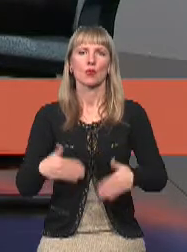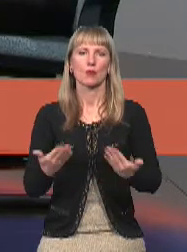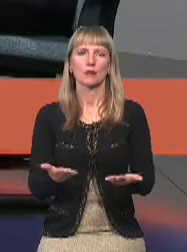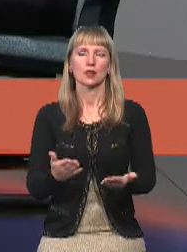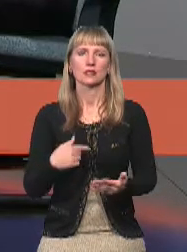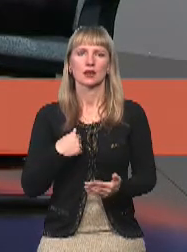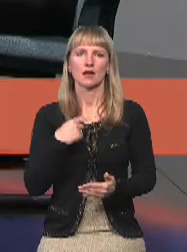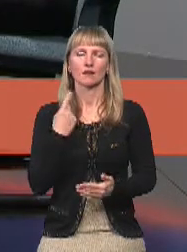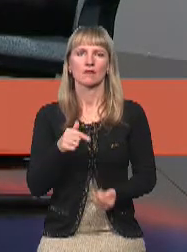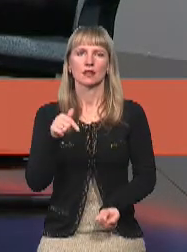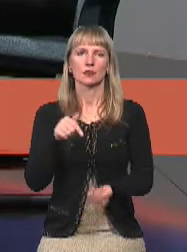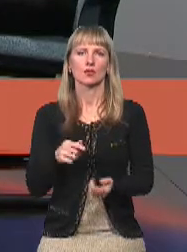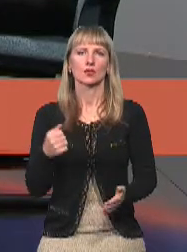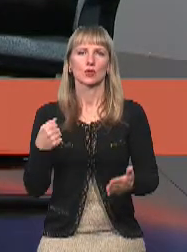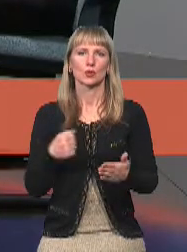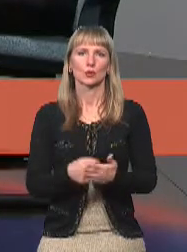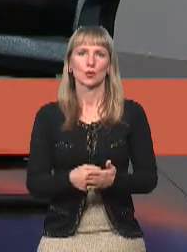я вже казала, відповідно до